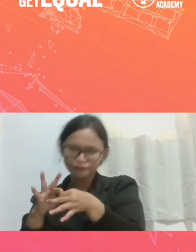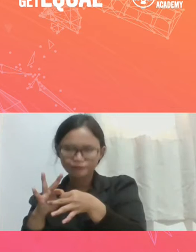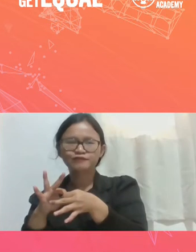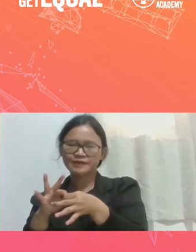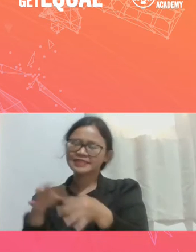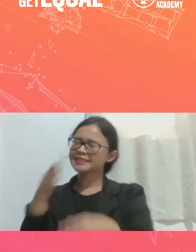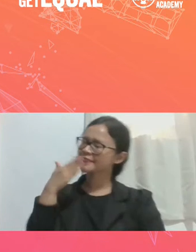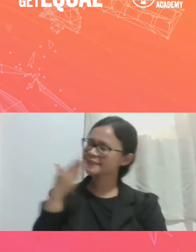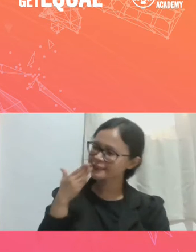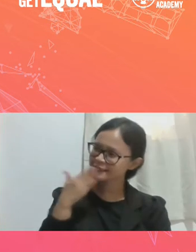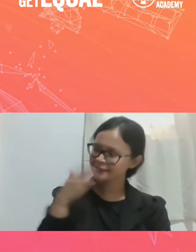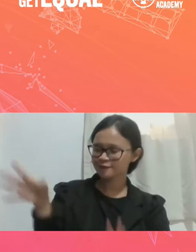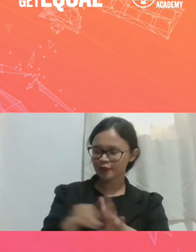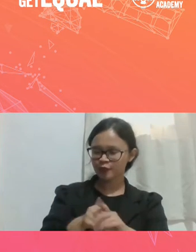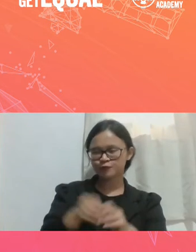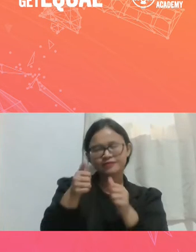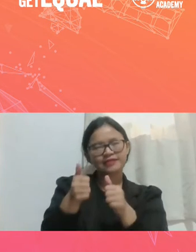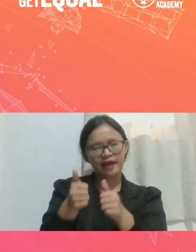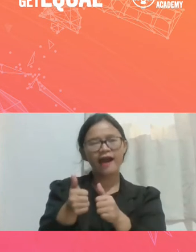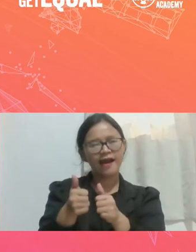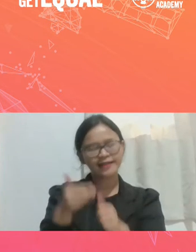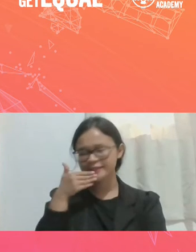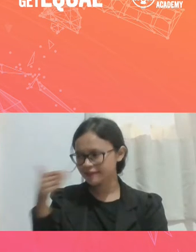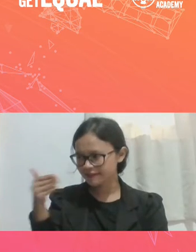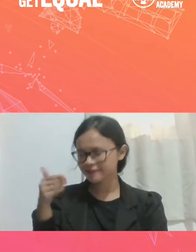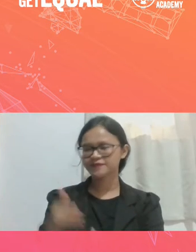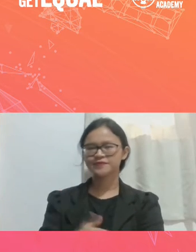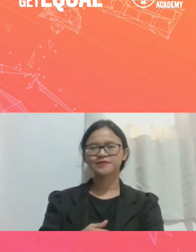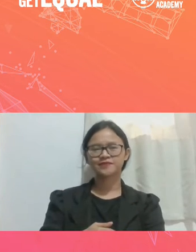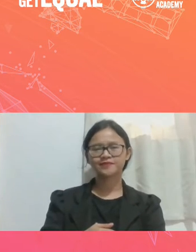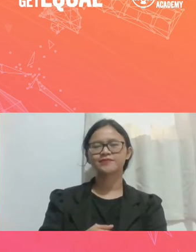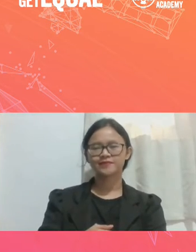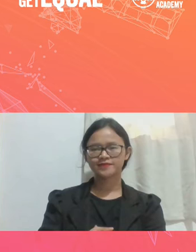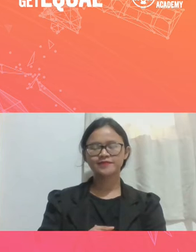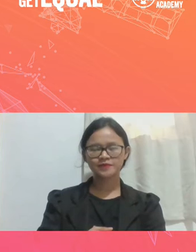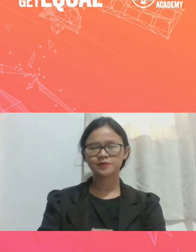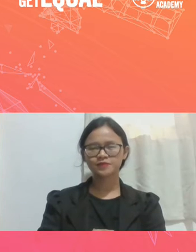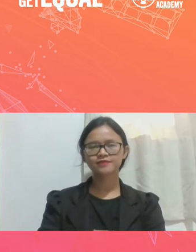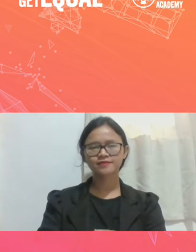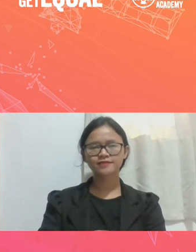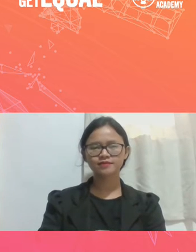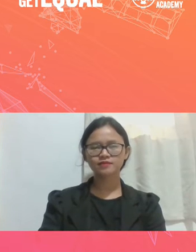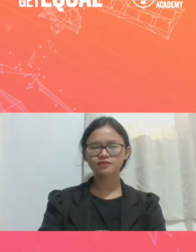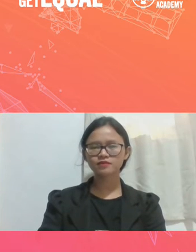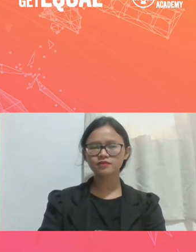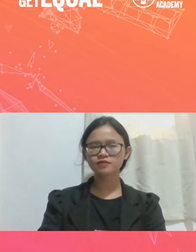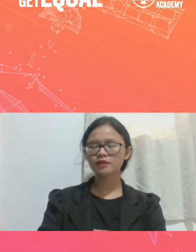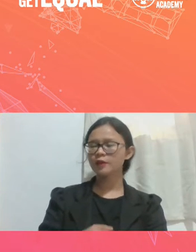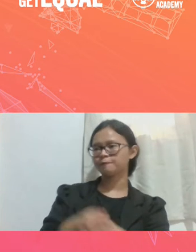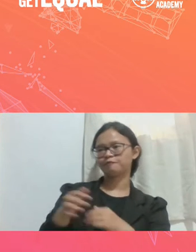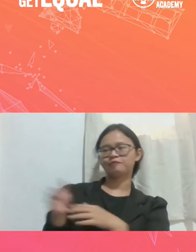Terima kasih masih terus mau bekerjasama dengan kami dan sedia hadir di sore ini. Mbak